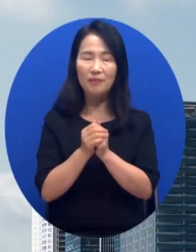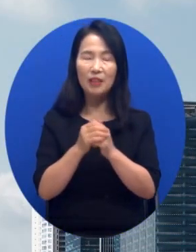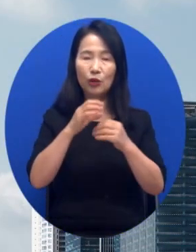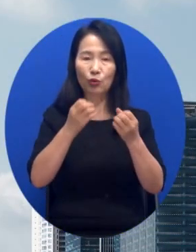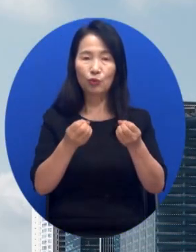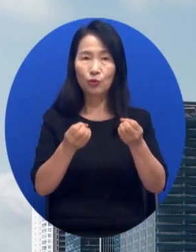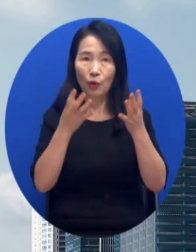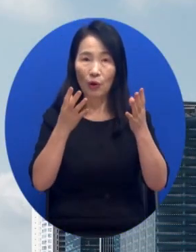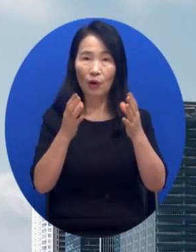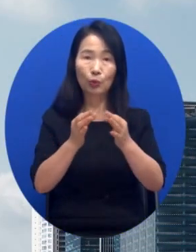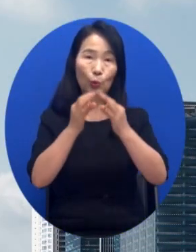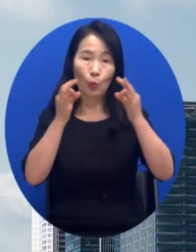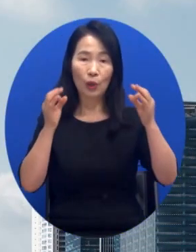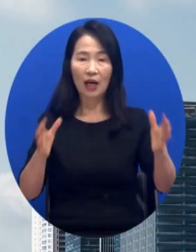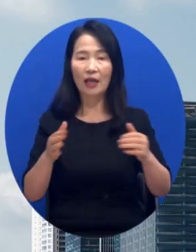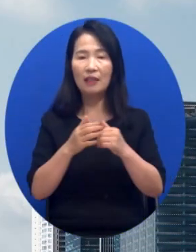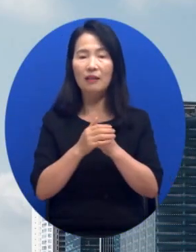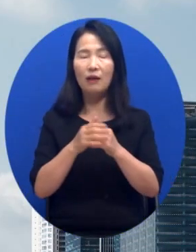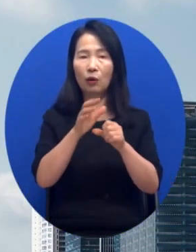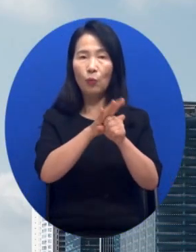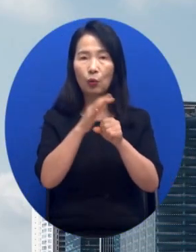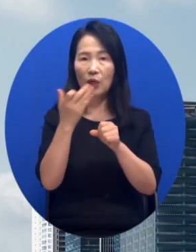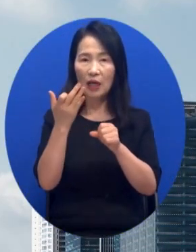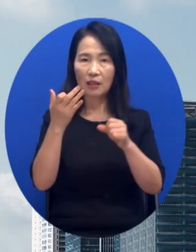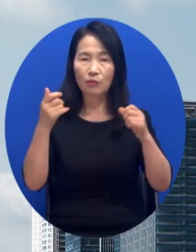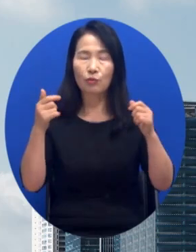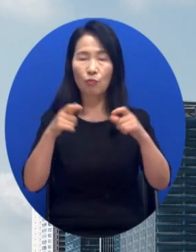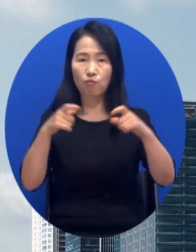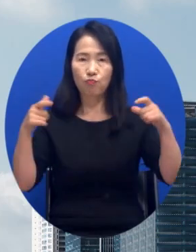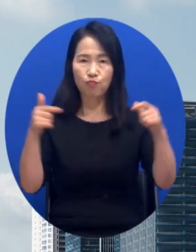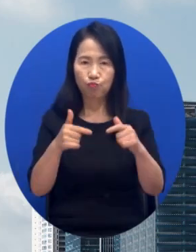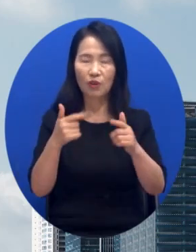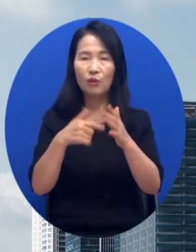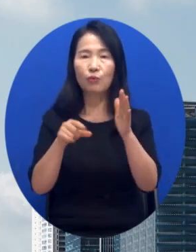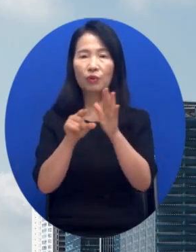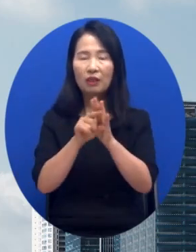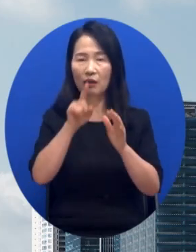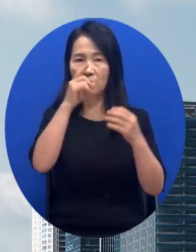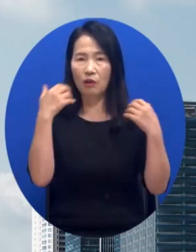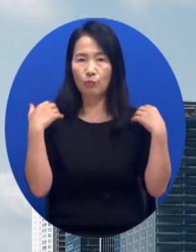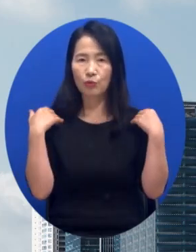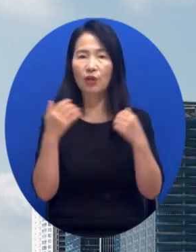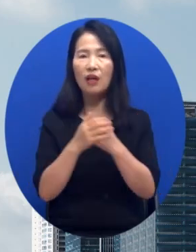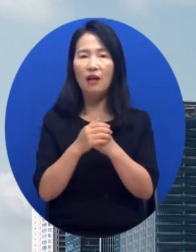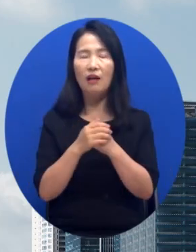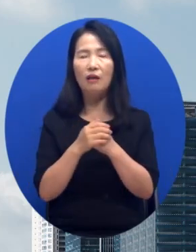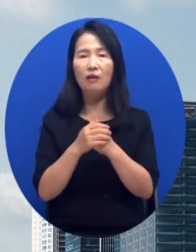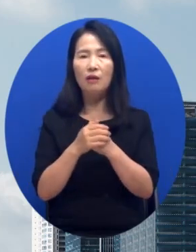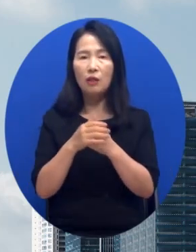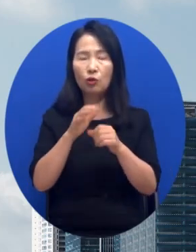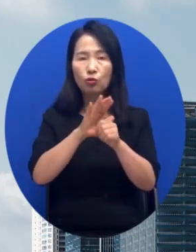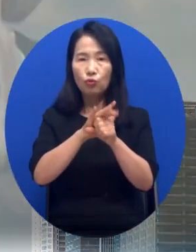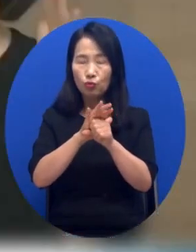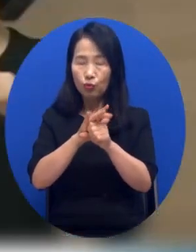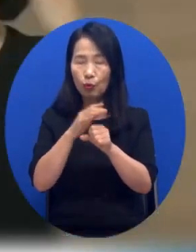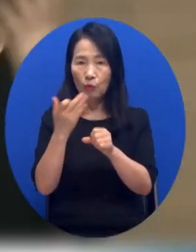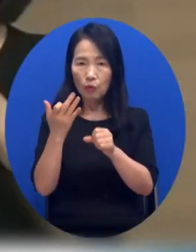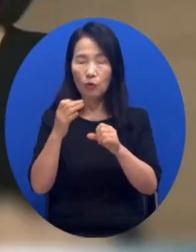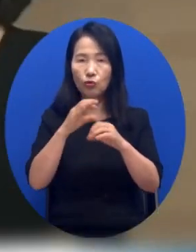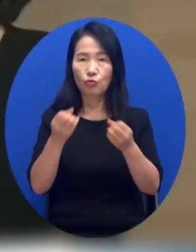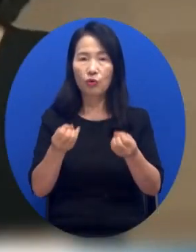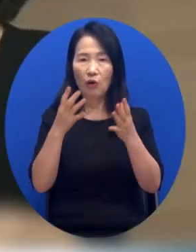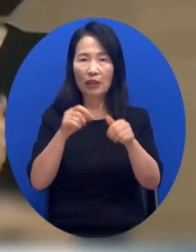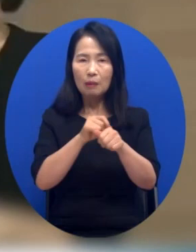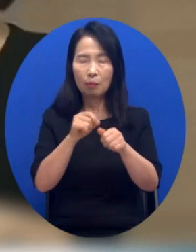추석 연휴 기간 동안에 코로나19 확산을 억제하기 위해 정부가 추석 특별 방역 기간 종합 대책을